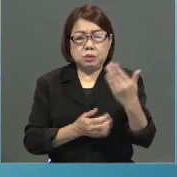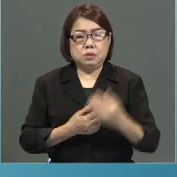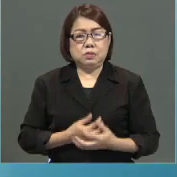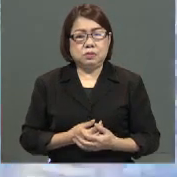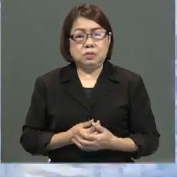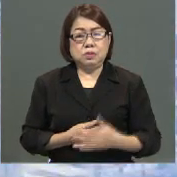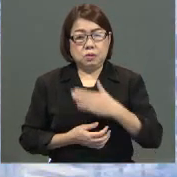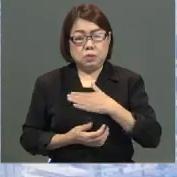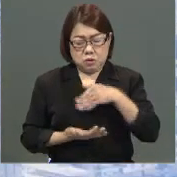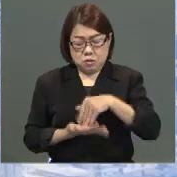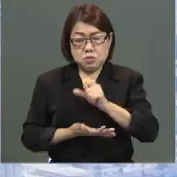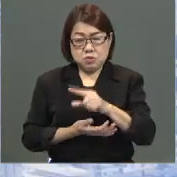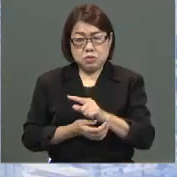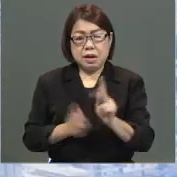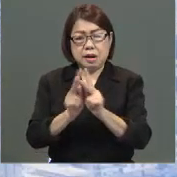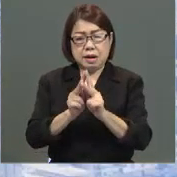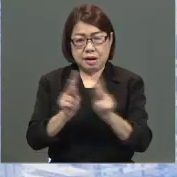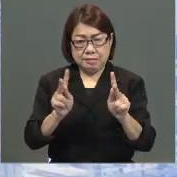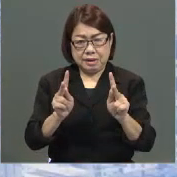มิถุนายนก็จะมีผลบังคับใช้มาตรการผ่อนคลายในระยะที่ศาลนี่คือทำลายเข้าๆนะครับที่ทางทางศปภ.ชุดใหญ่ได้มีการนำเรียนขึ้นมาแล้วก็ก็อยากให้น้องจะชมได้ทราบผ่านการแถลงข่าวในวันนี้ครับ